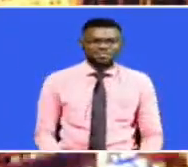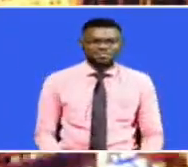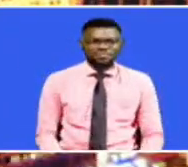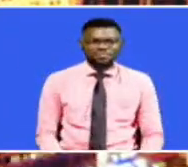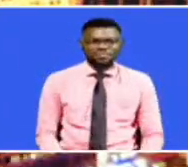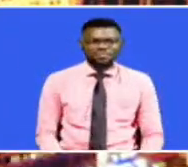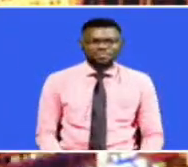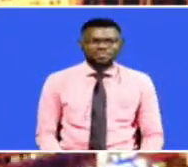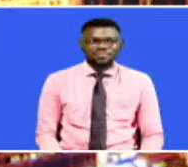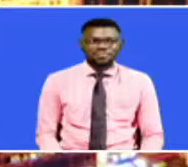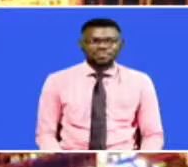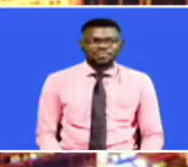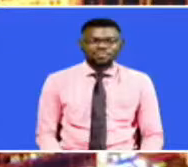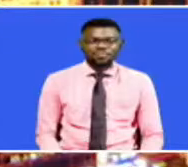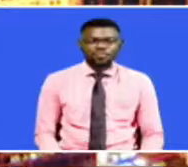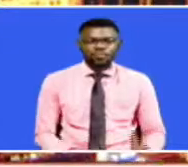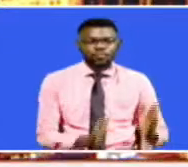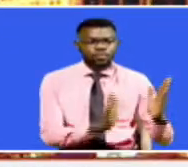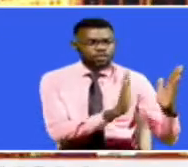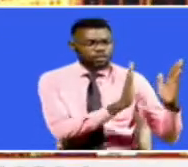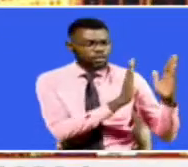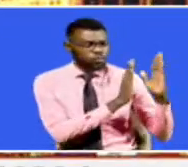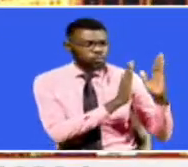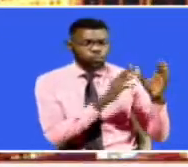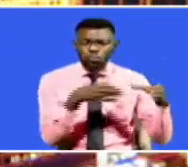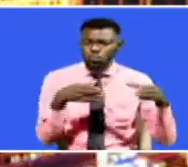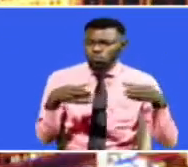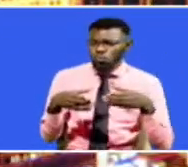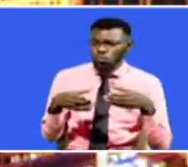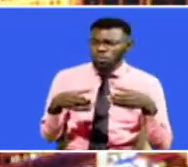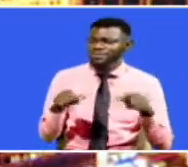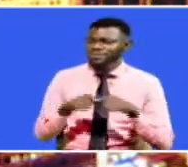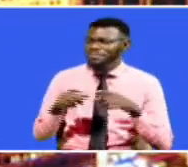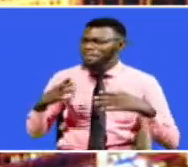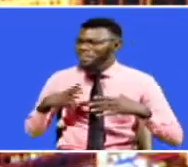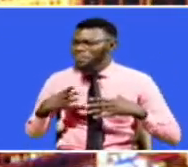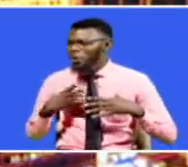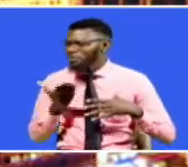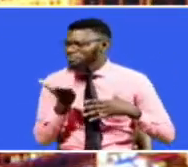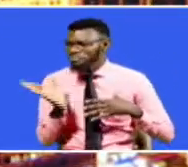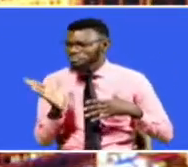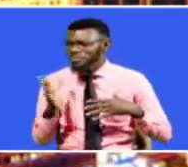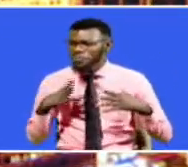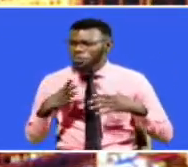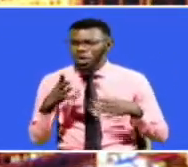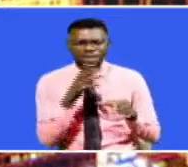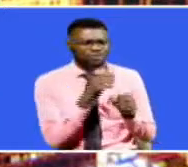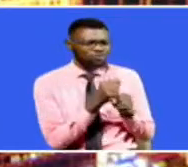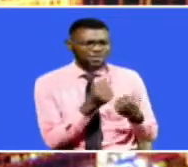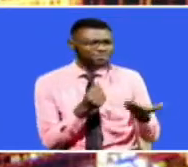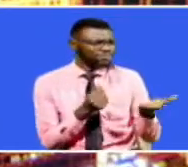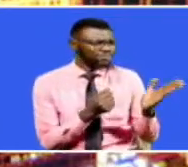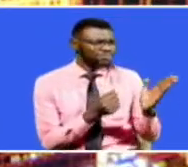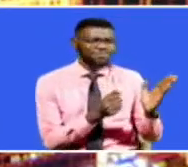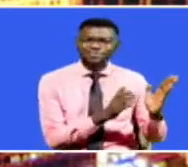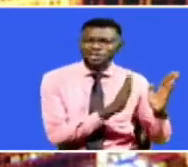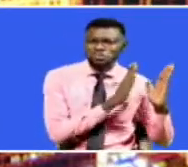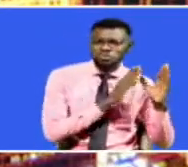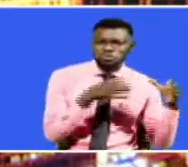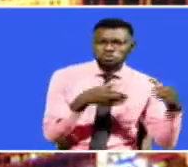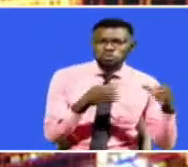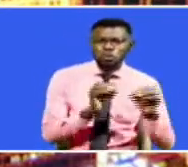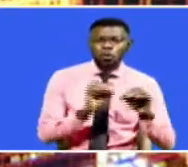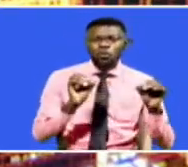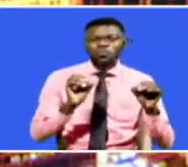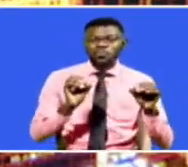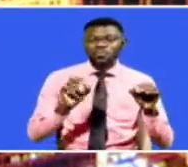Uaminifu kati ya vyombo vya usalama, wananchi na wananchi unazidi kudidimia hususan katika maeneo ya kaskazini mashariki na hasa zaidi